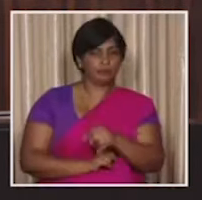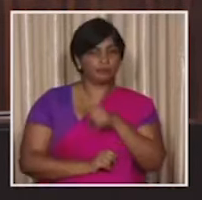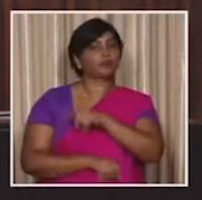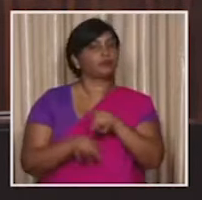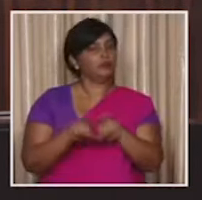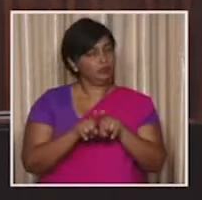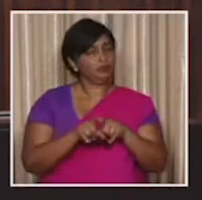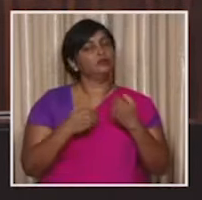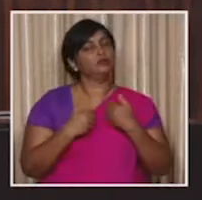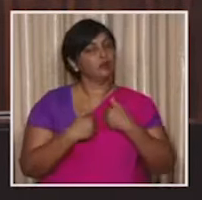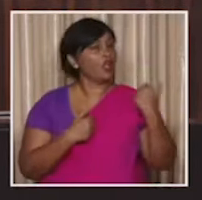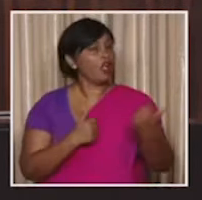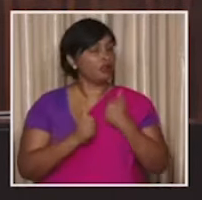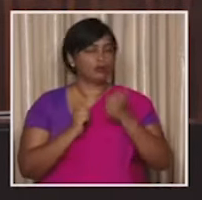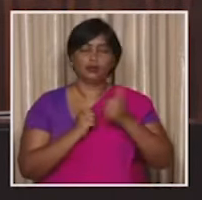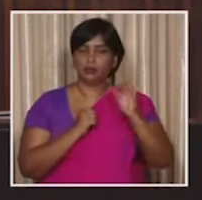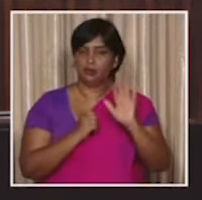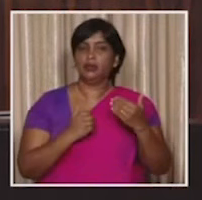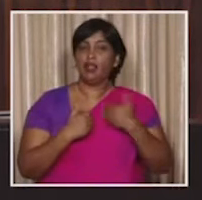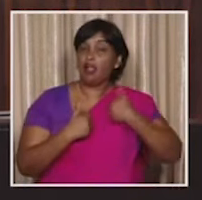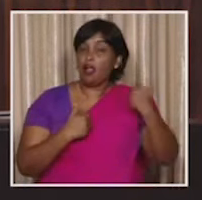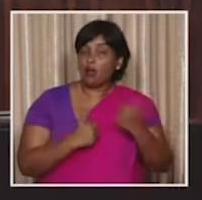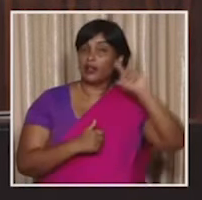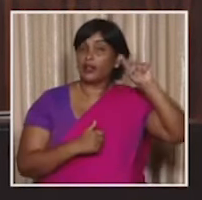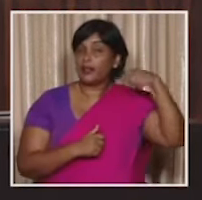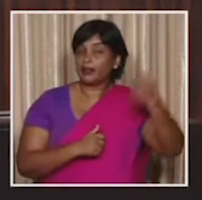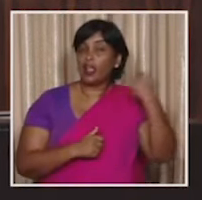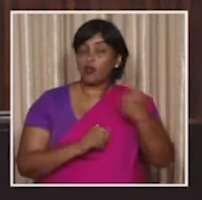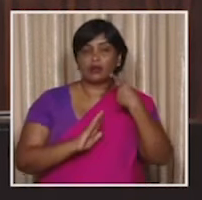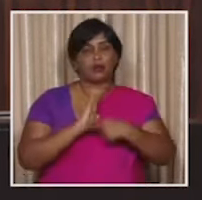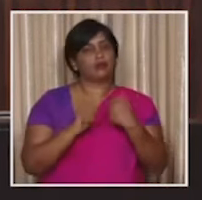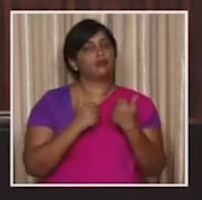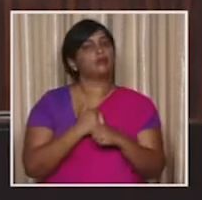ඒ නිසා අපි අලුත් ගමනකට යමු. අලුත් හෙටක් අලුත් රටක්